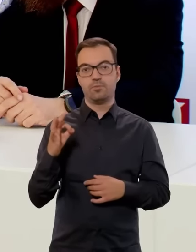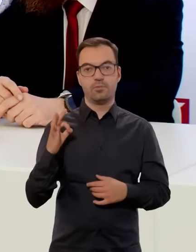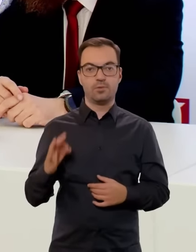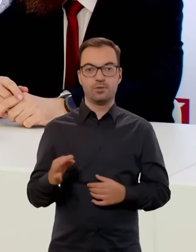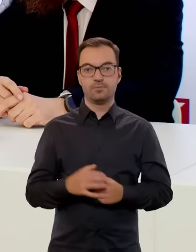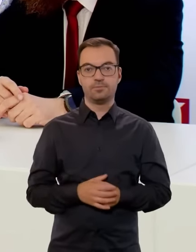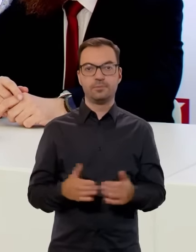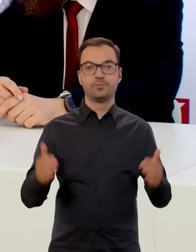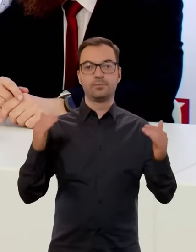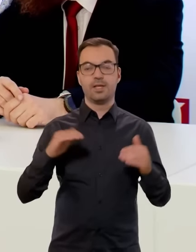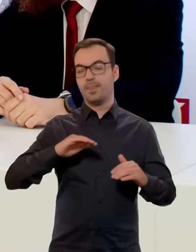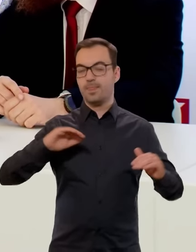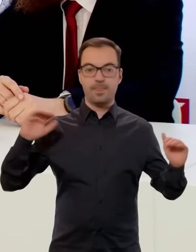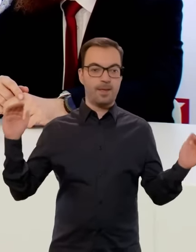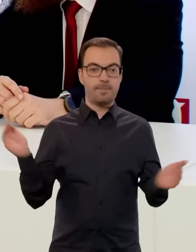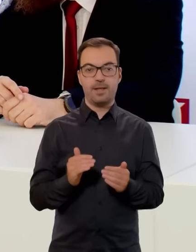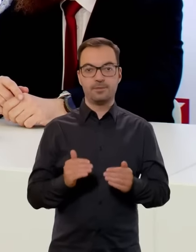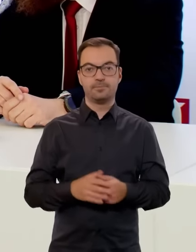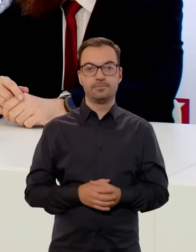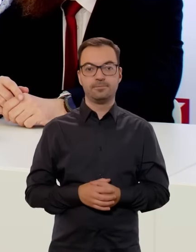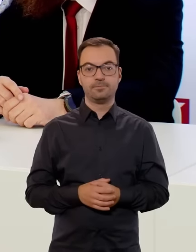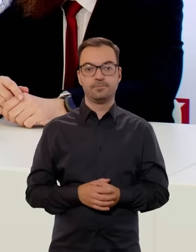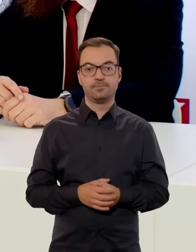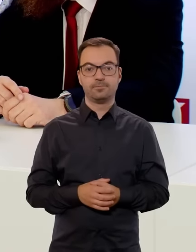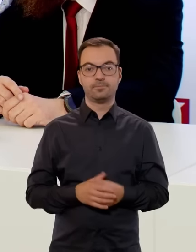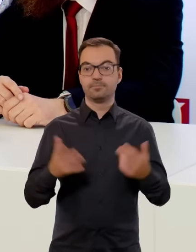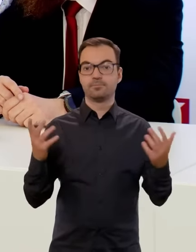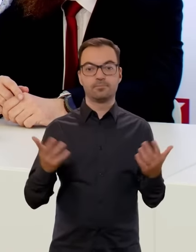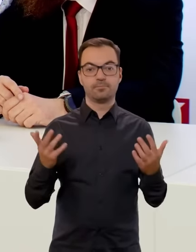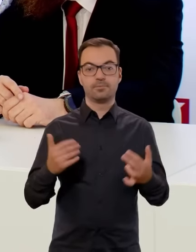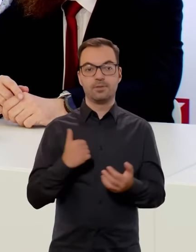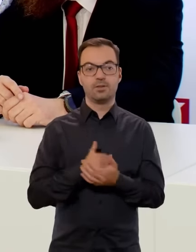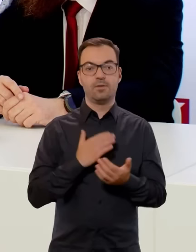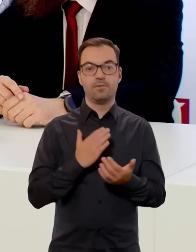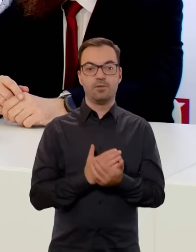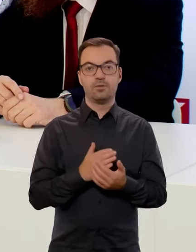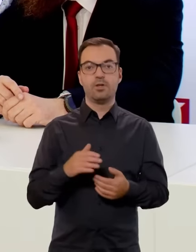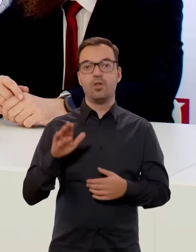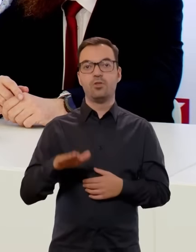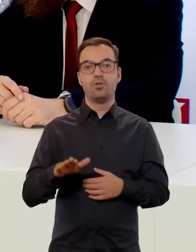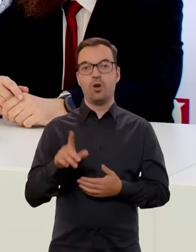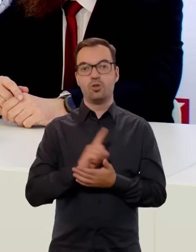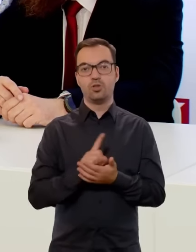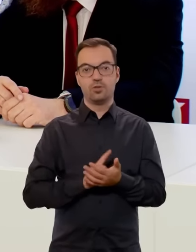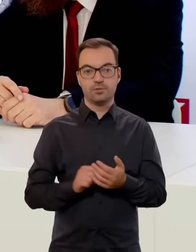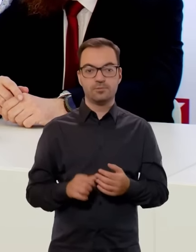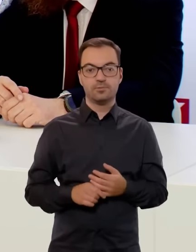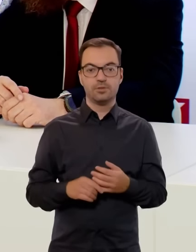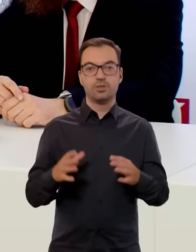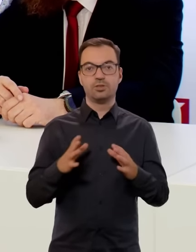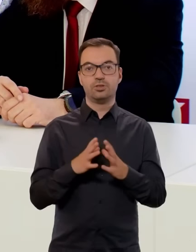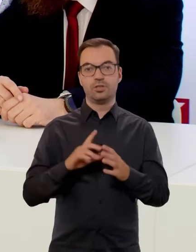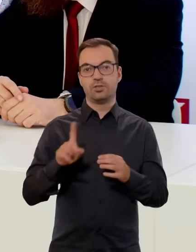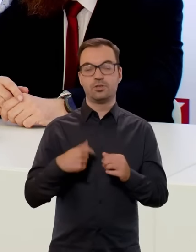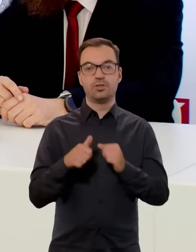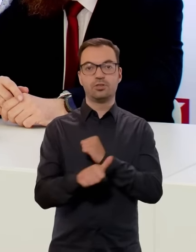14,89%. Z kolei najniższa frekwencja występuje w województwie dolnośląskim